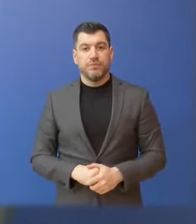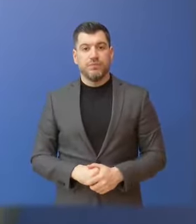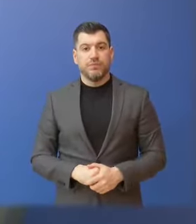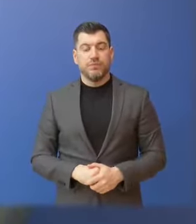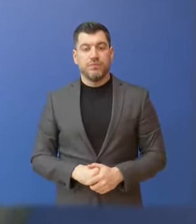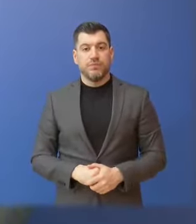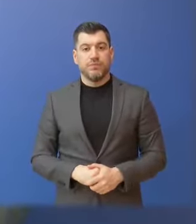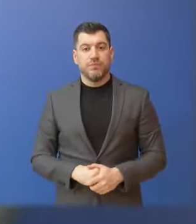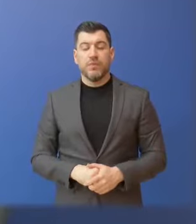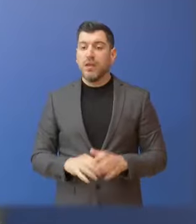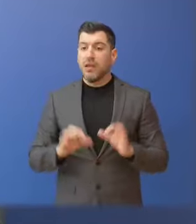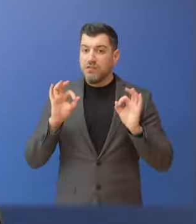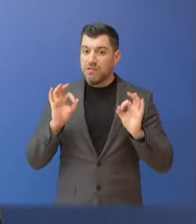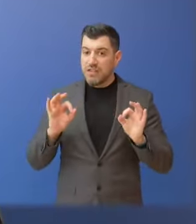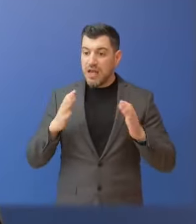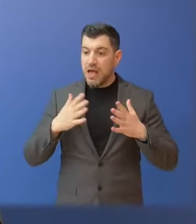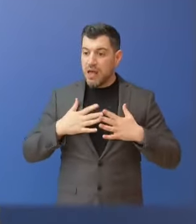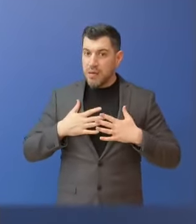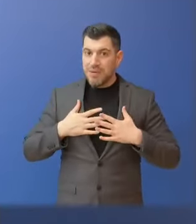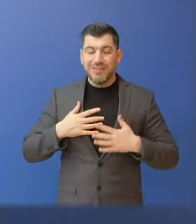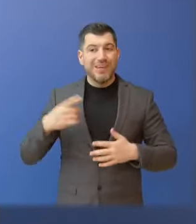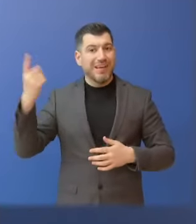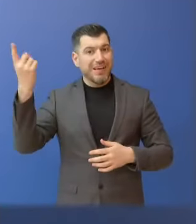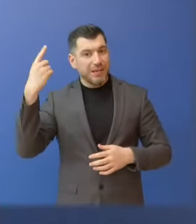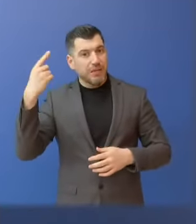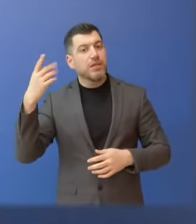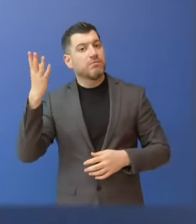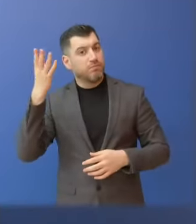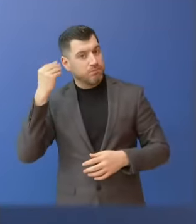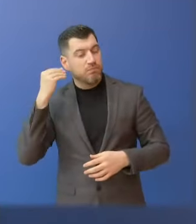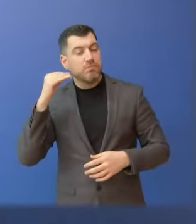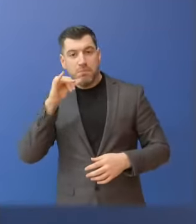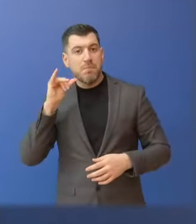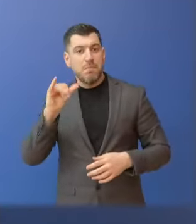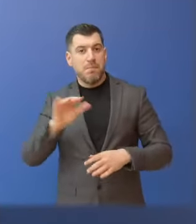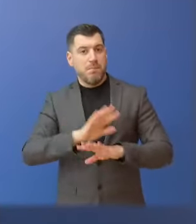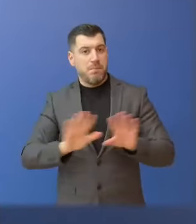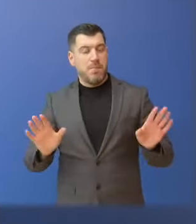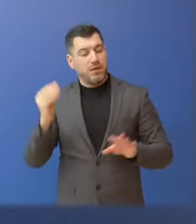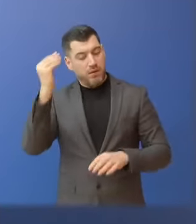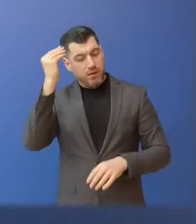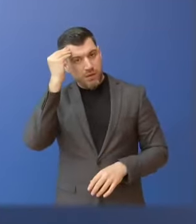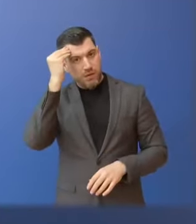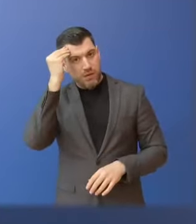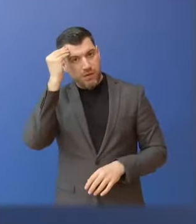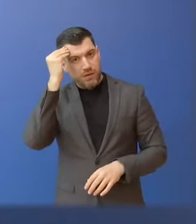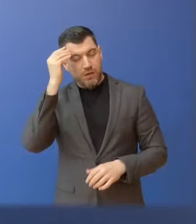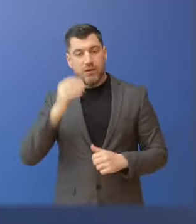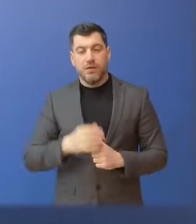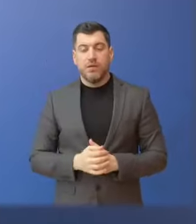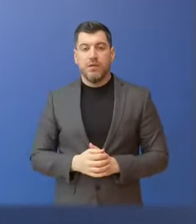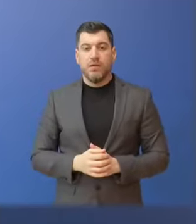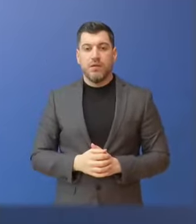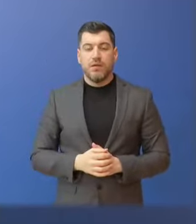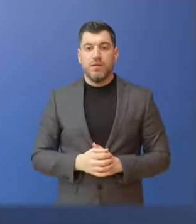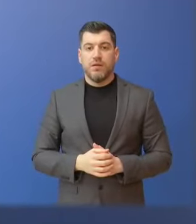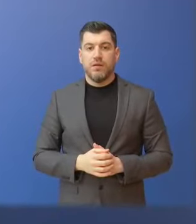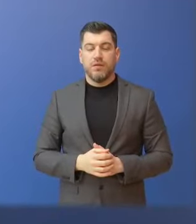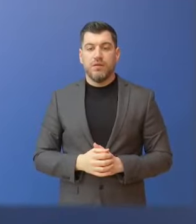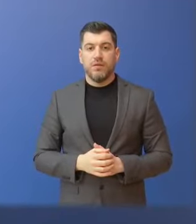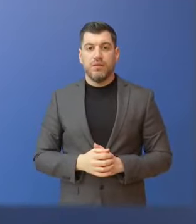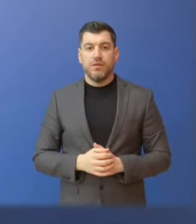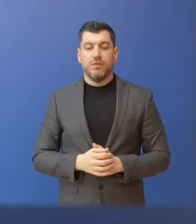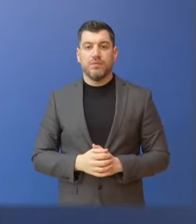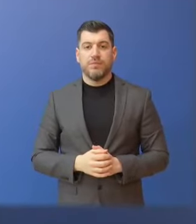ενδεχομένως ε κάποιες καταλήψεις να παραμένουν εδώ πρέπει να βάλλουμε ια τη διάσταση κάποιες κάποια επιμέρους